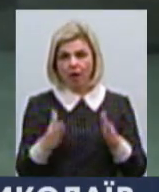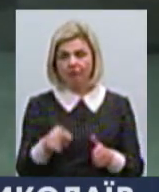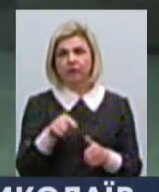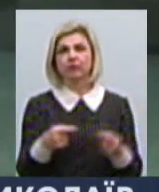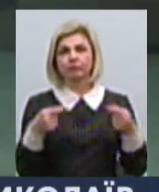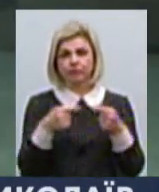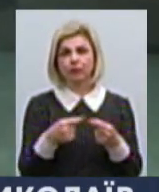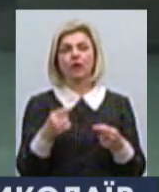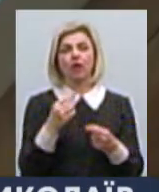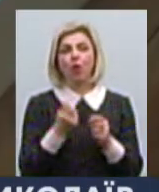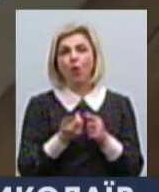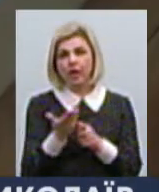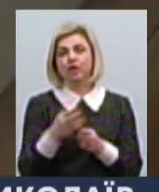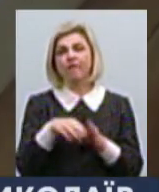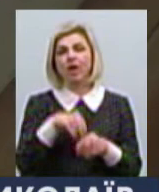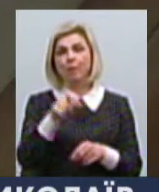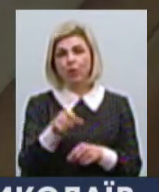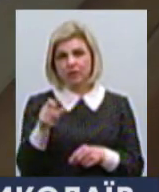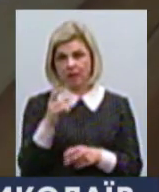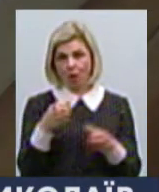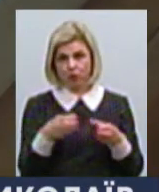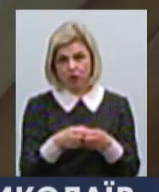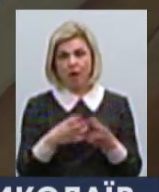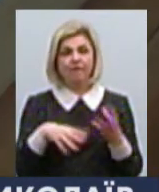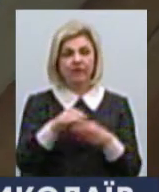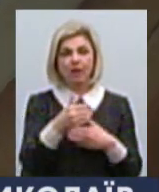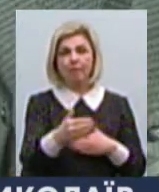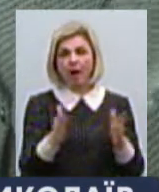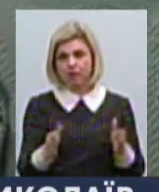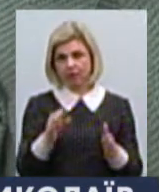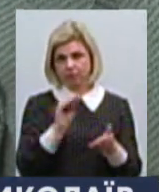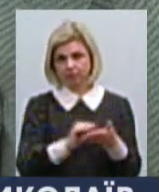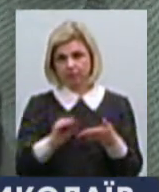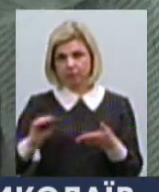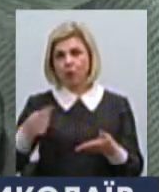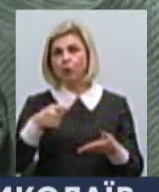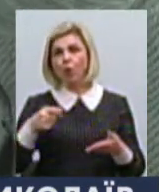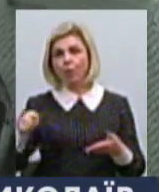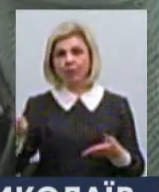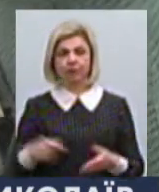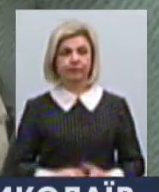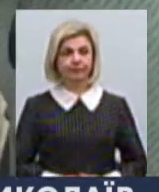відповідає уточненій кількості виборців на дільниці. Всі пачки пронумеровані.